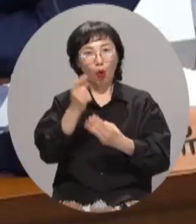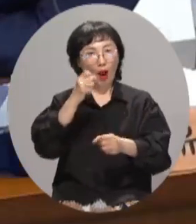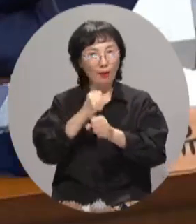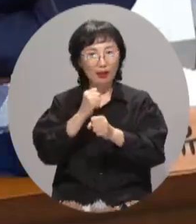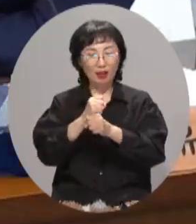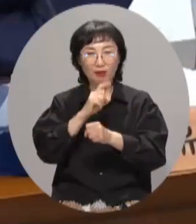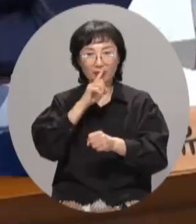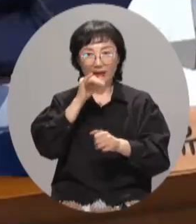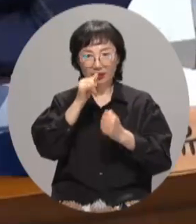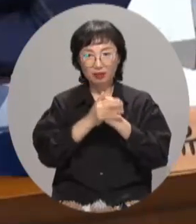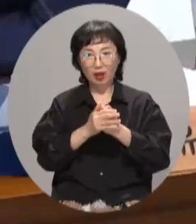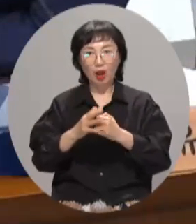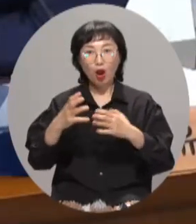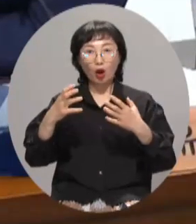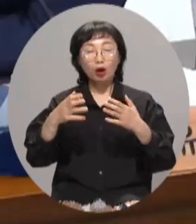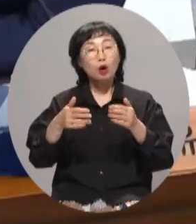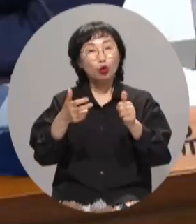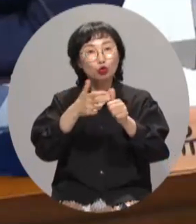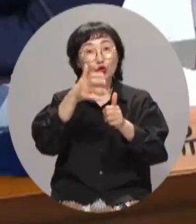군수님만 지금